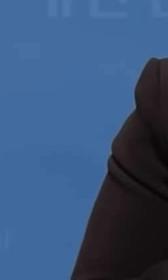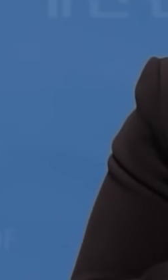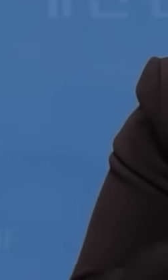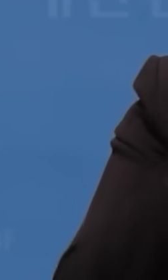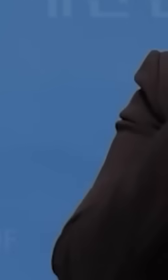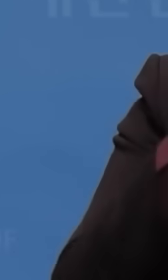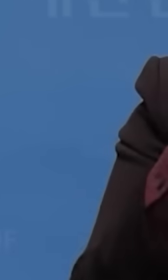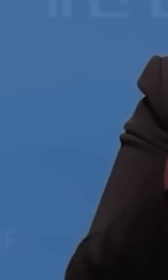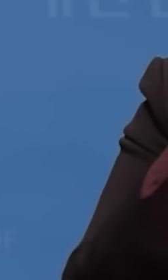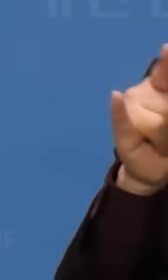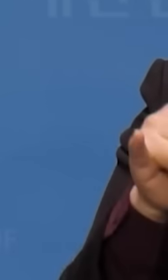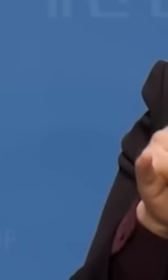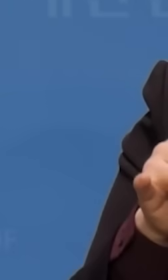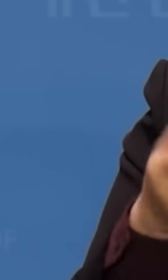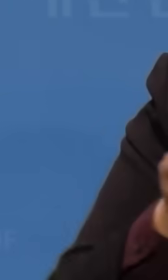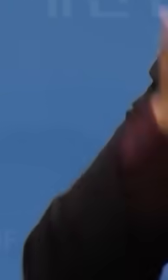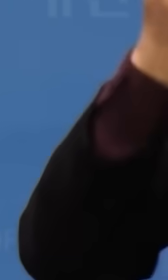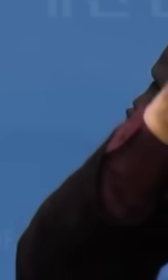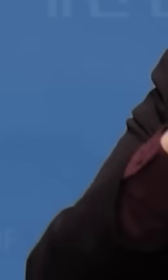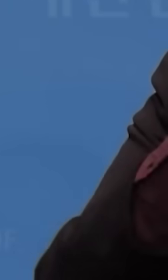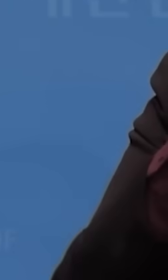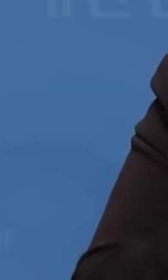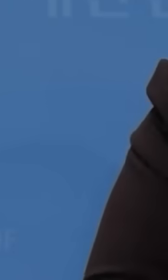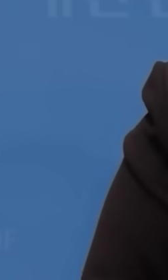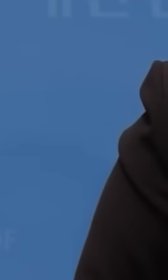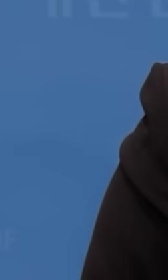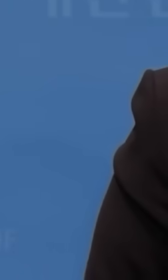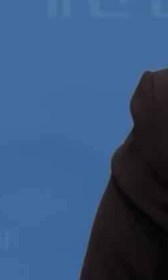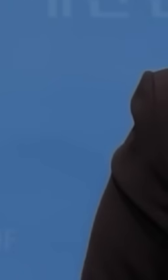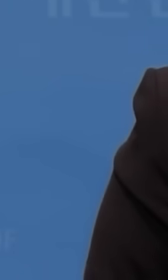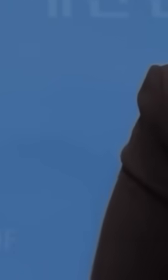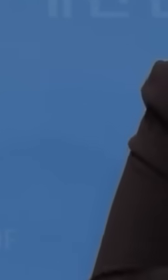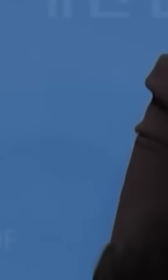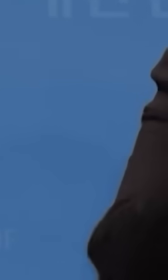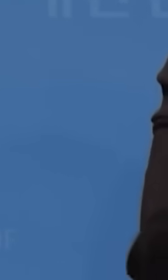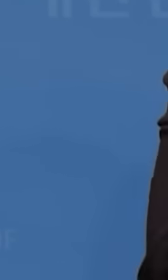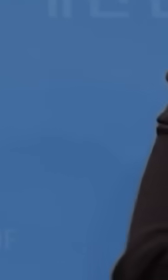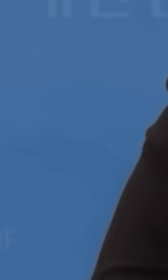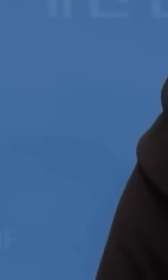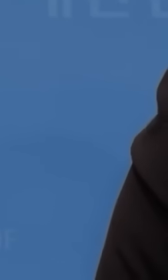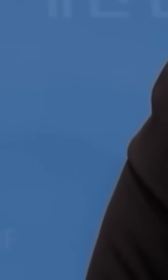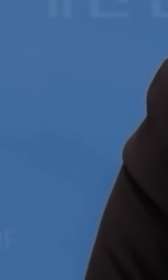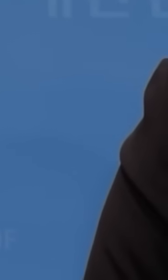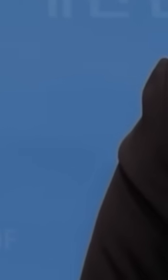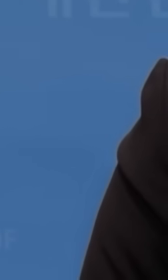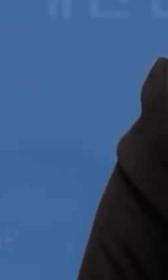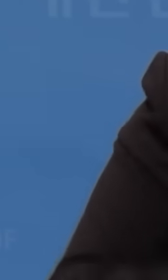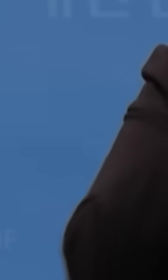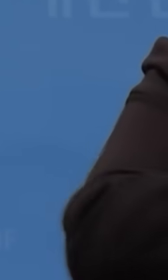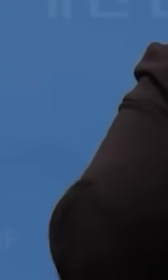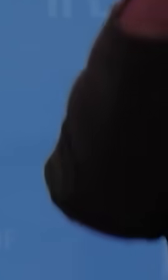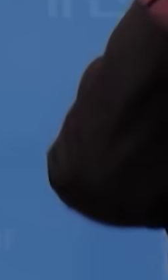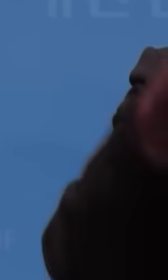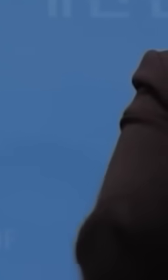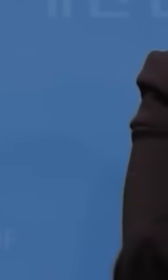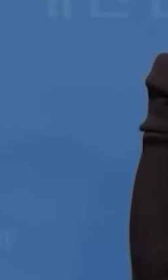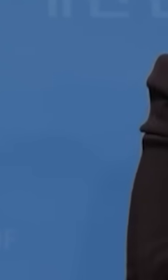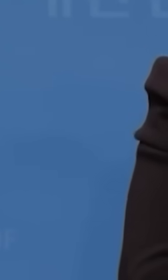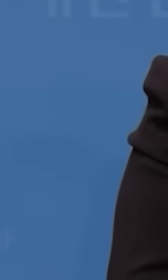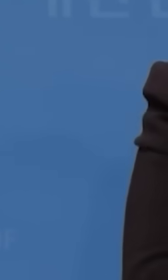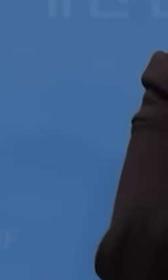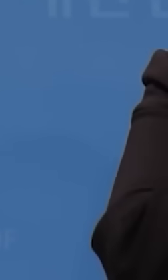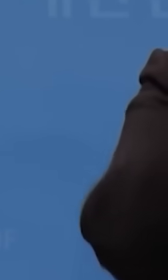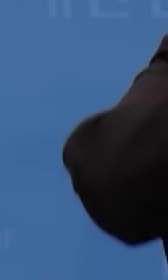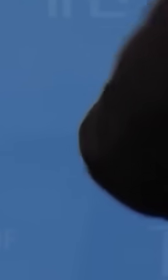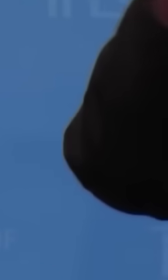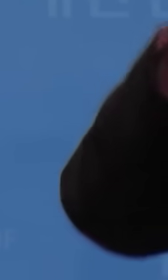40대 초중반의 젊은 나이였던 2017년도 과분하게 자유한국당의 최고위원에